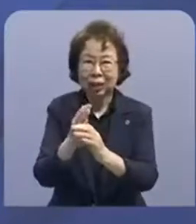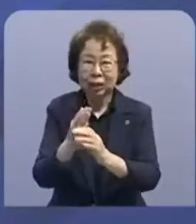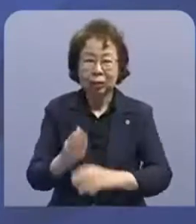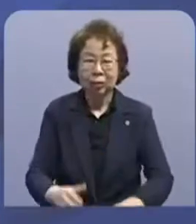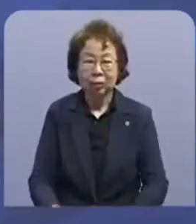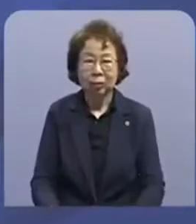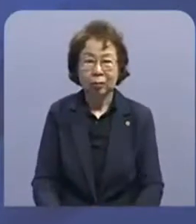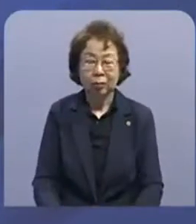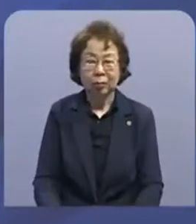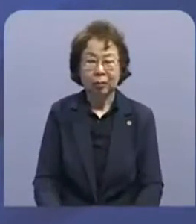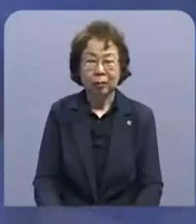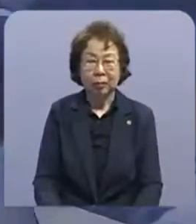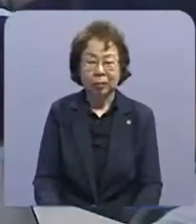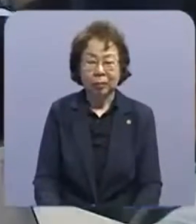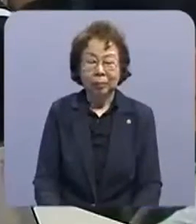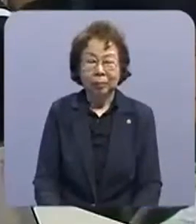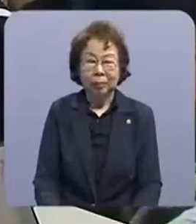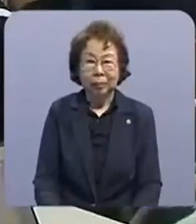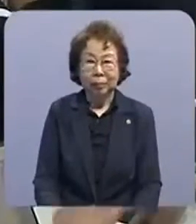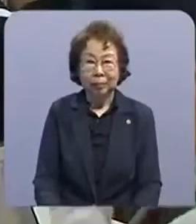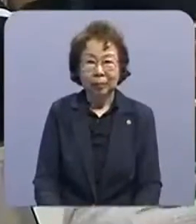노준철 기자입니다.